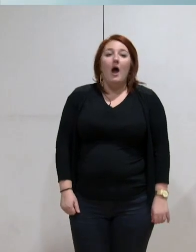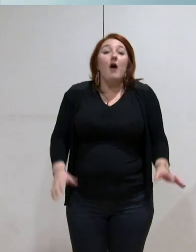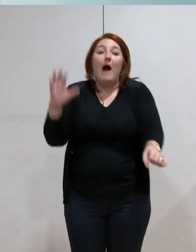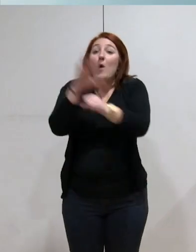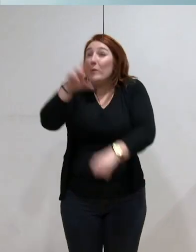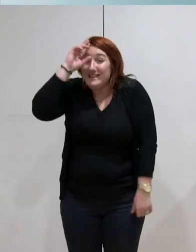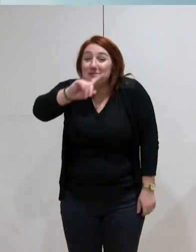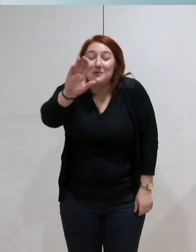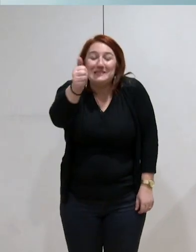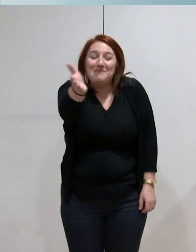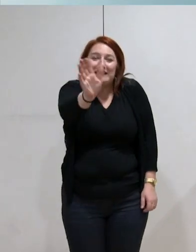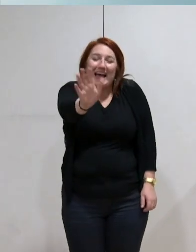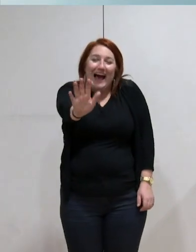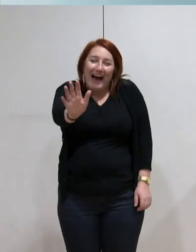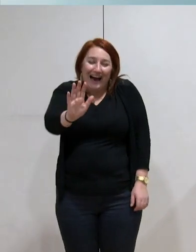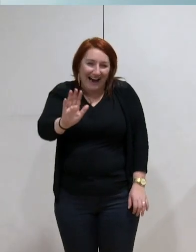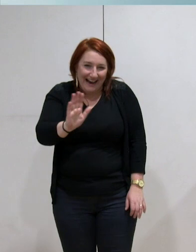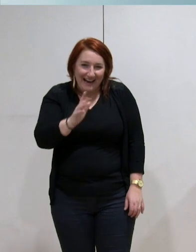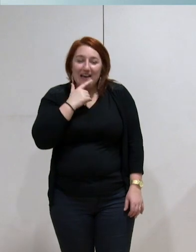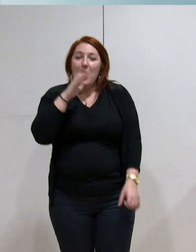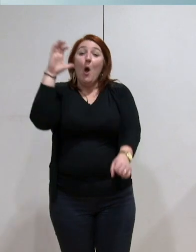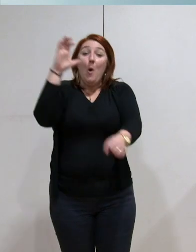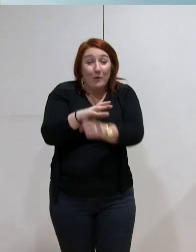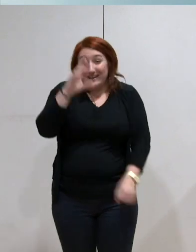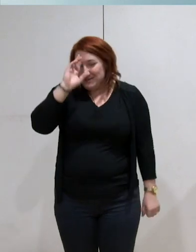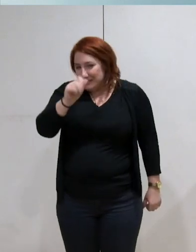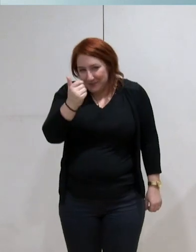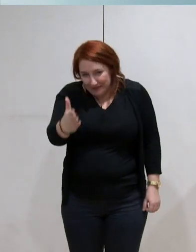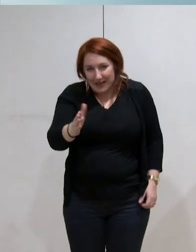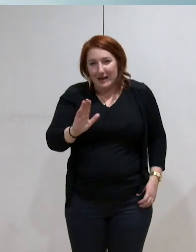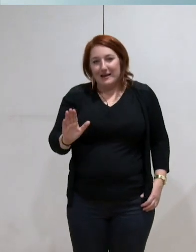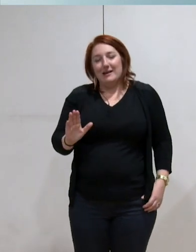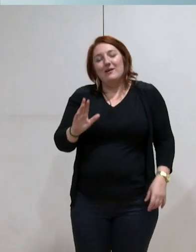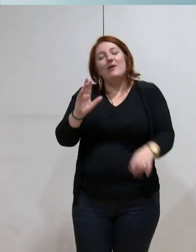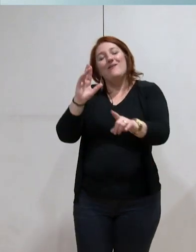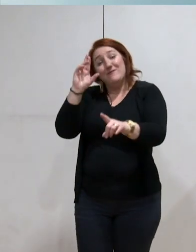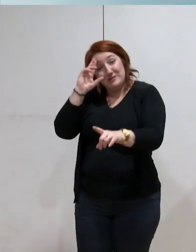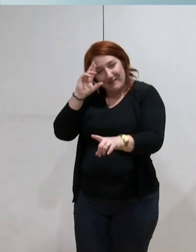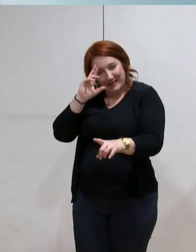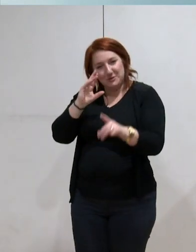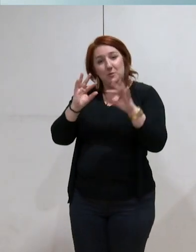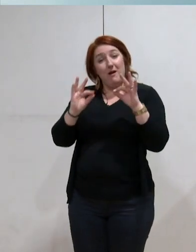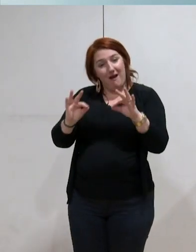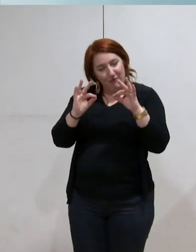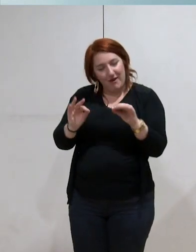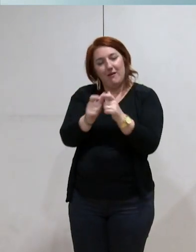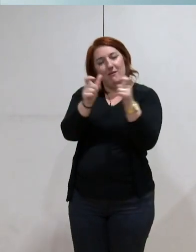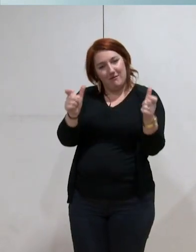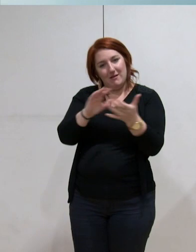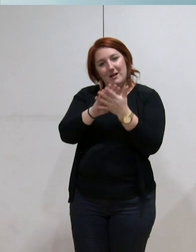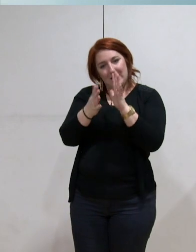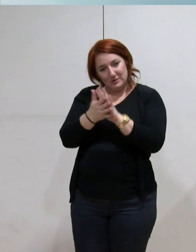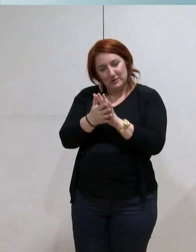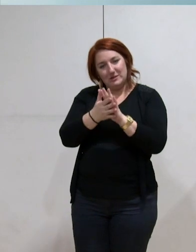contre contre alors raison pas de voter contre pas de voter contre je m'entends vous avez raison sur le fait que il s'agit bien de